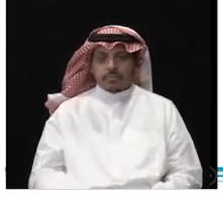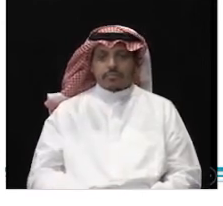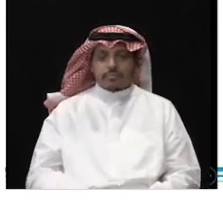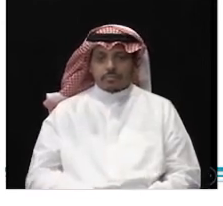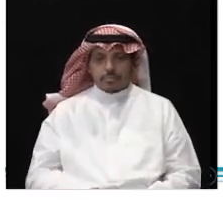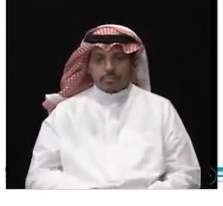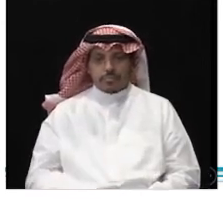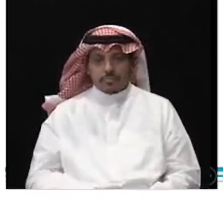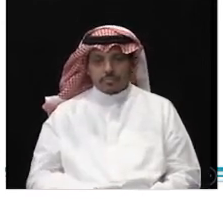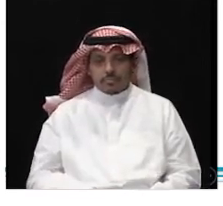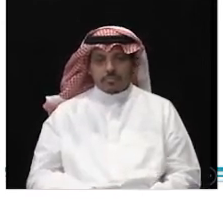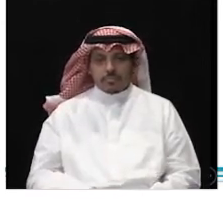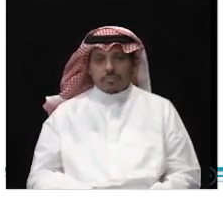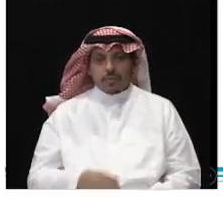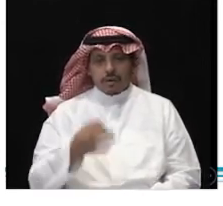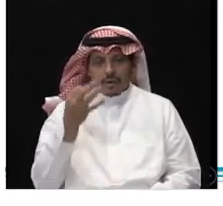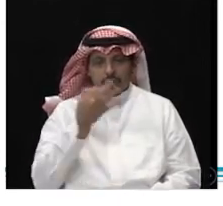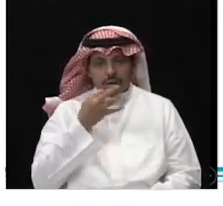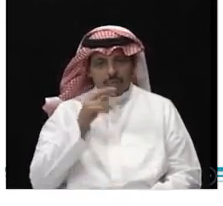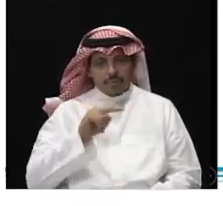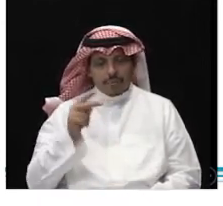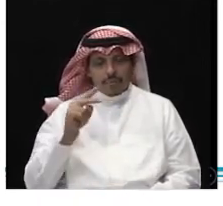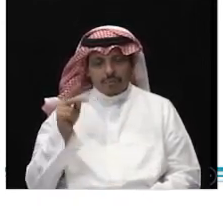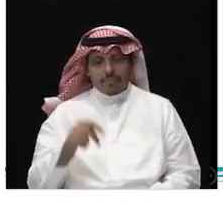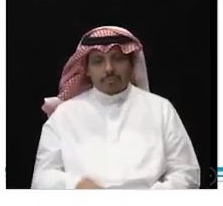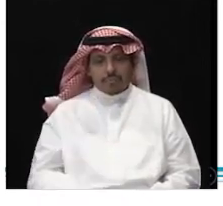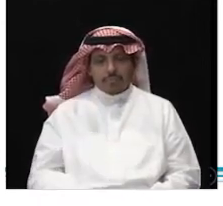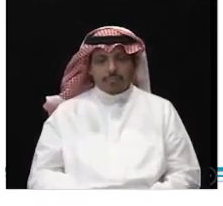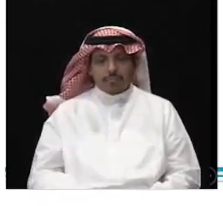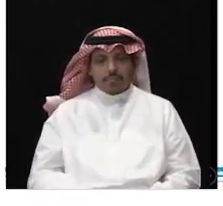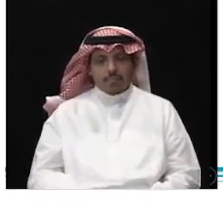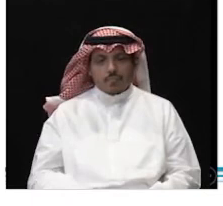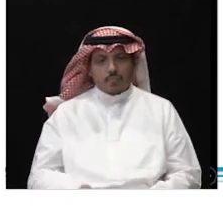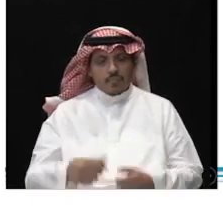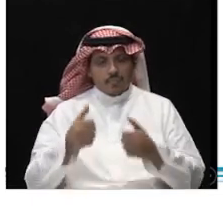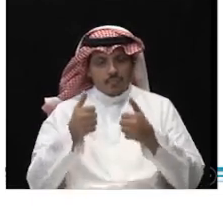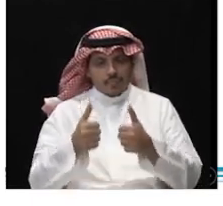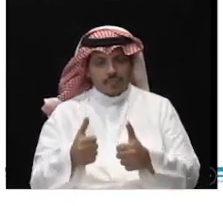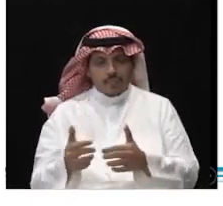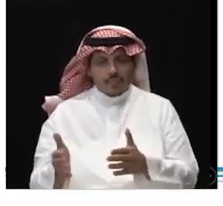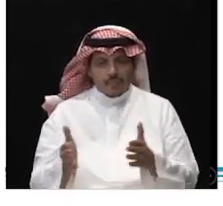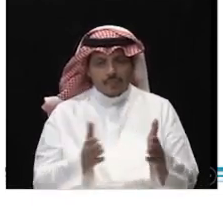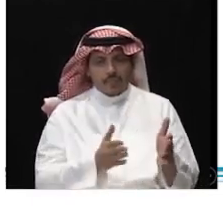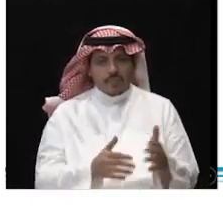مجلس، جميل، بارك الله فيكم، أحسنتم.